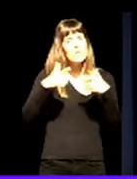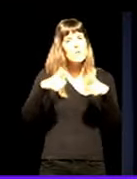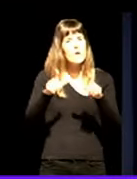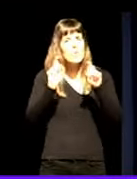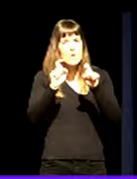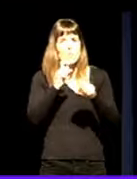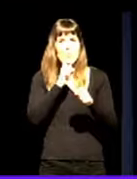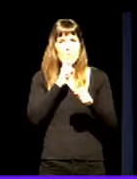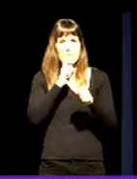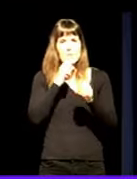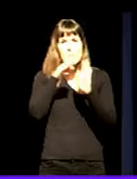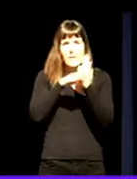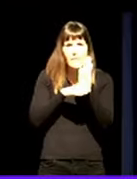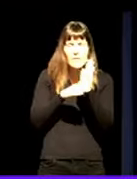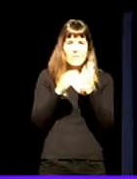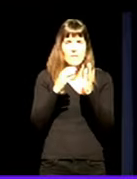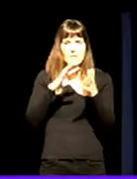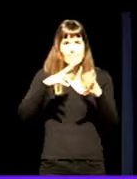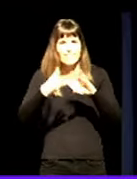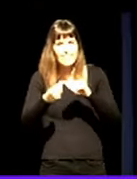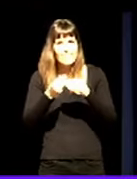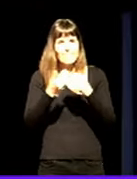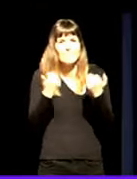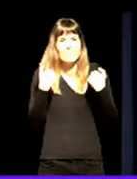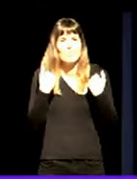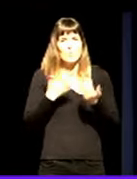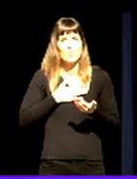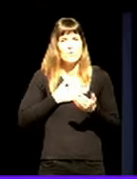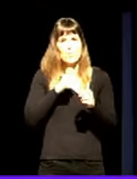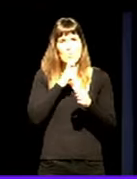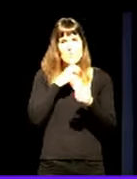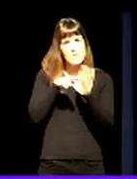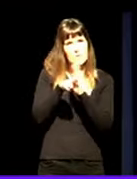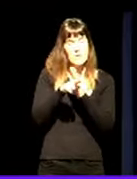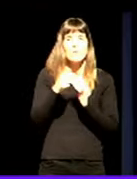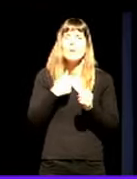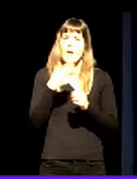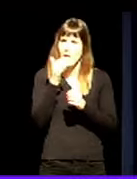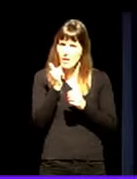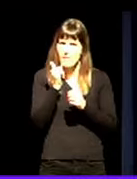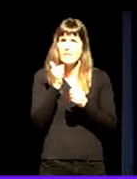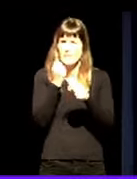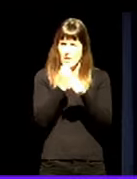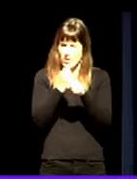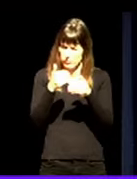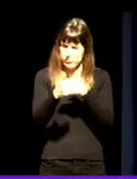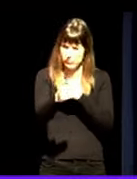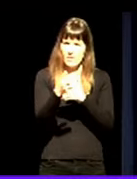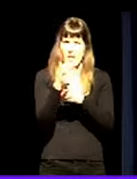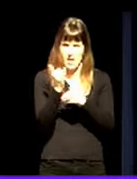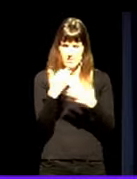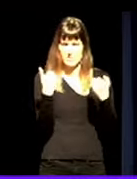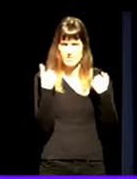guen edo zen horretan da hori guen gaiak. Azko daukagu zer egiten. Eta gainera